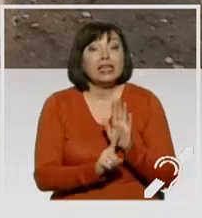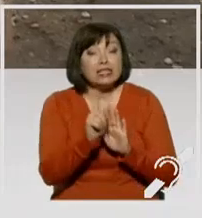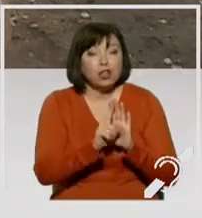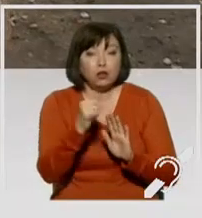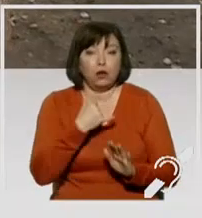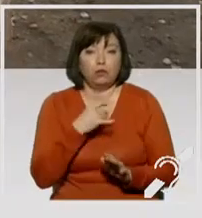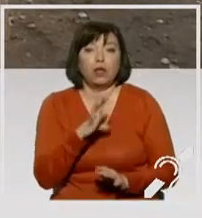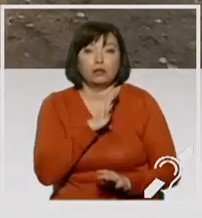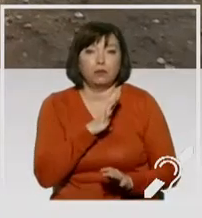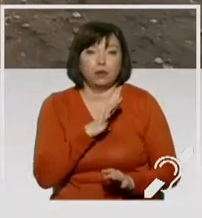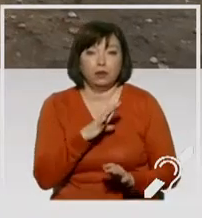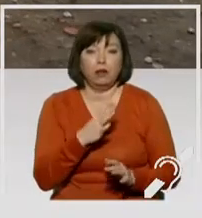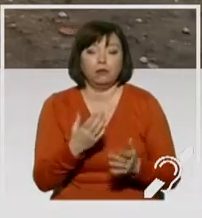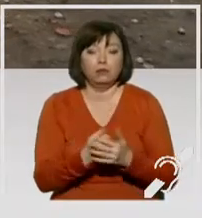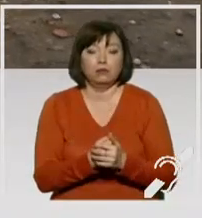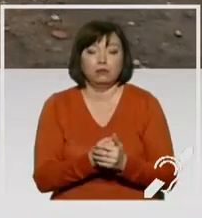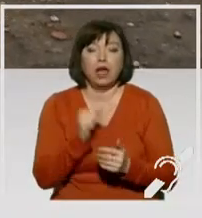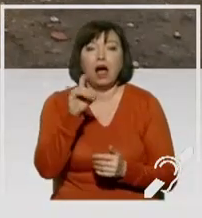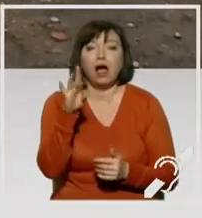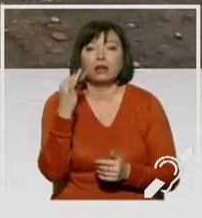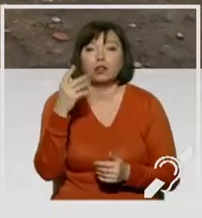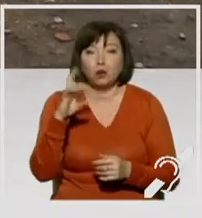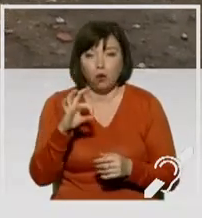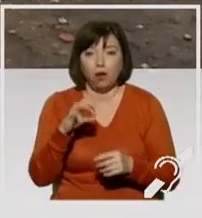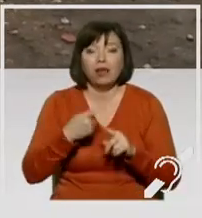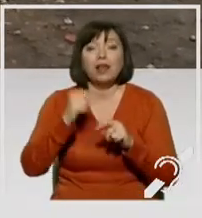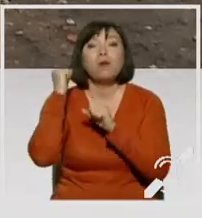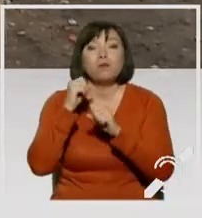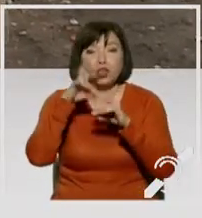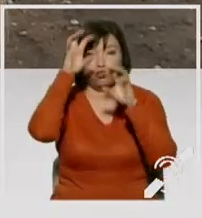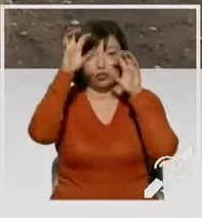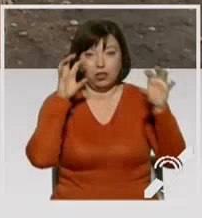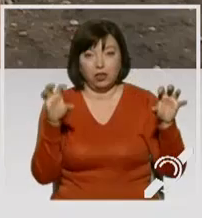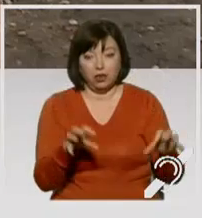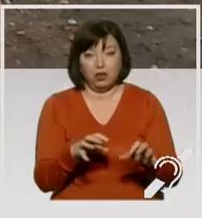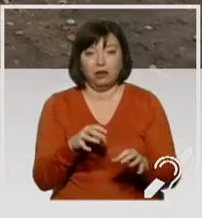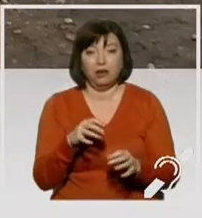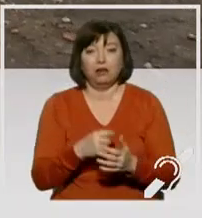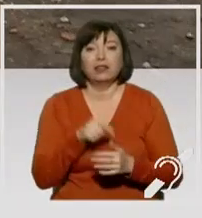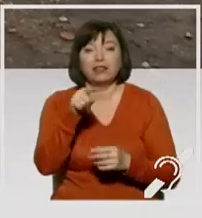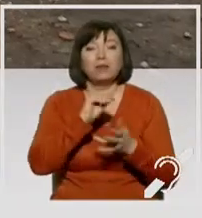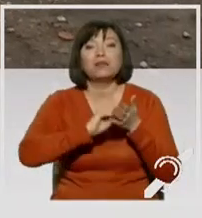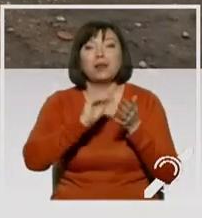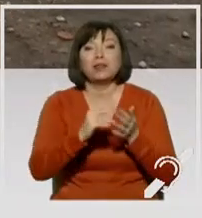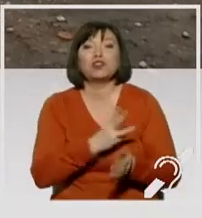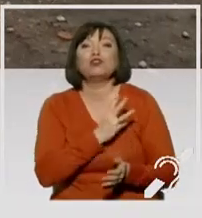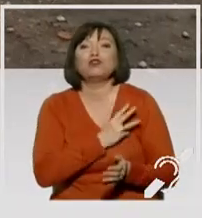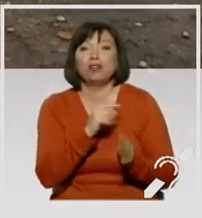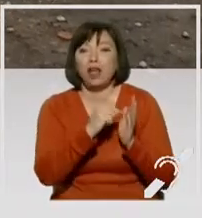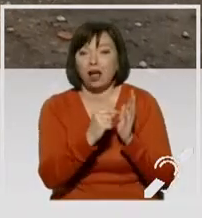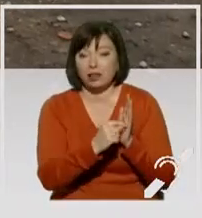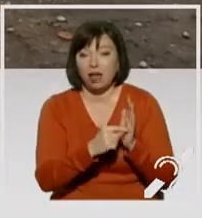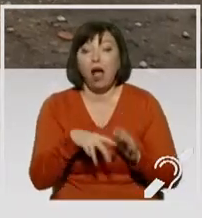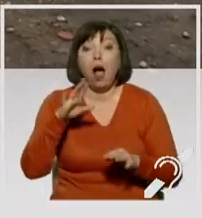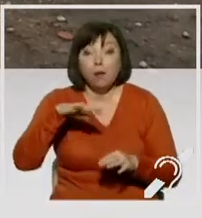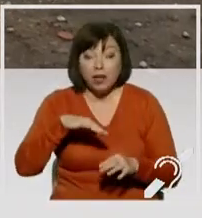Inițial am avut un pom de Crăciun artic împodobit cu acești saci, cu dorințe, de fapt, metaforic vorbind,